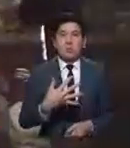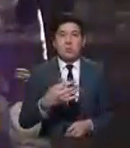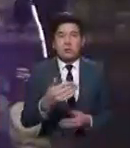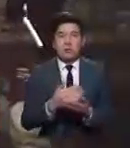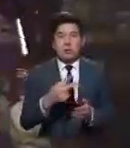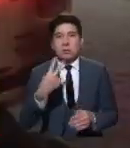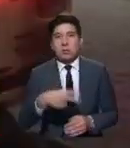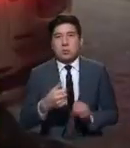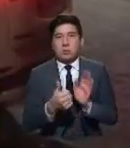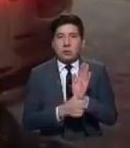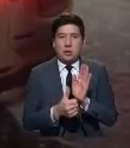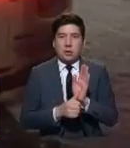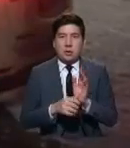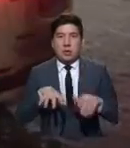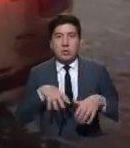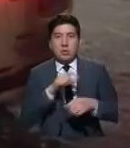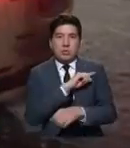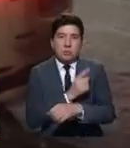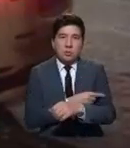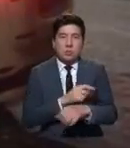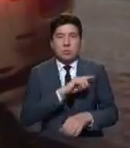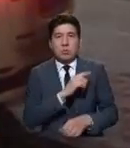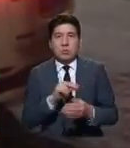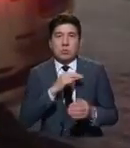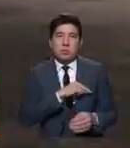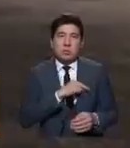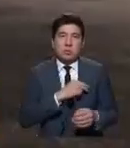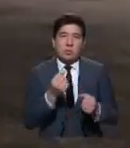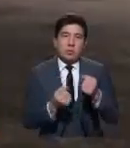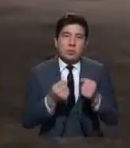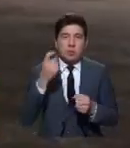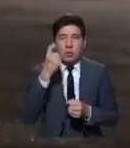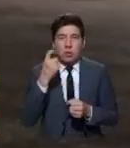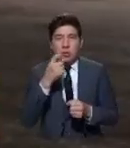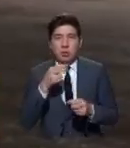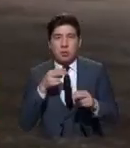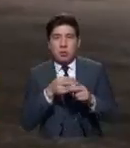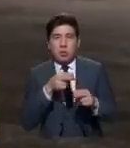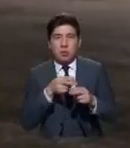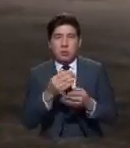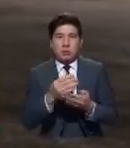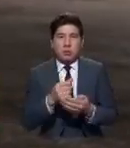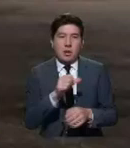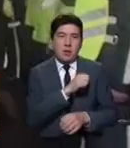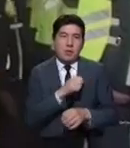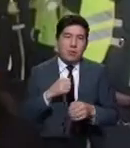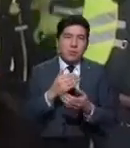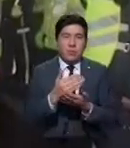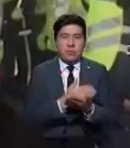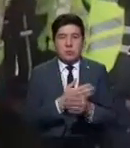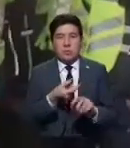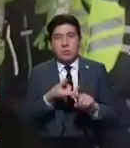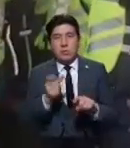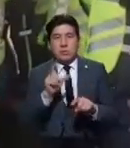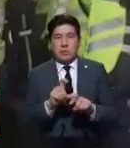қызметтік көлік күшейтілген режимде жұмыс істейді. Полицейлер ішімдік ішіп темір тұлпар тізгіндеген жүргізушілерді анықтауға ерекше назар аударатын болады. Жаңа